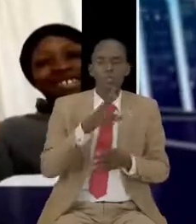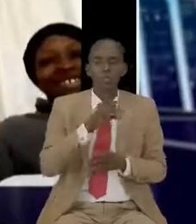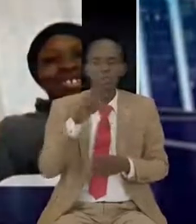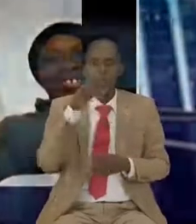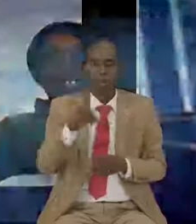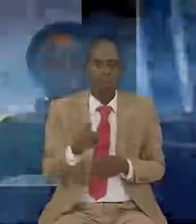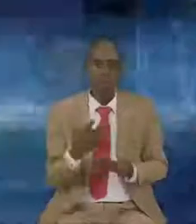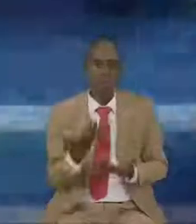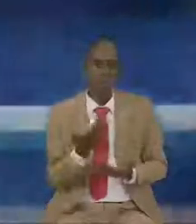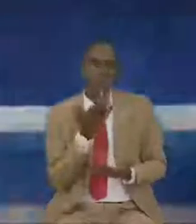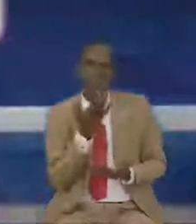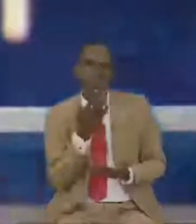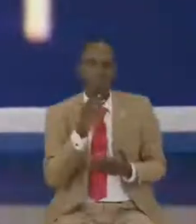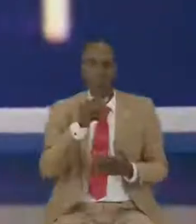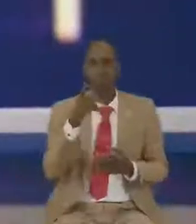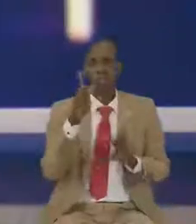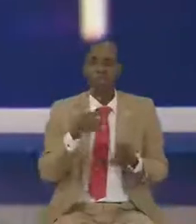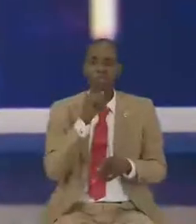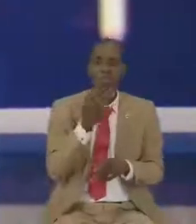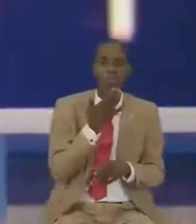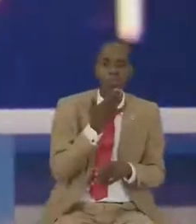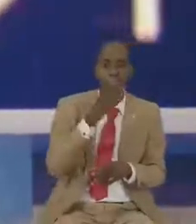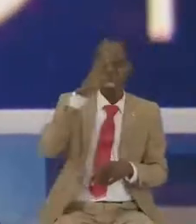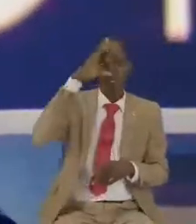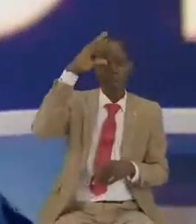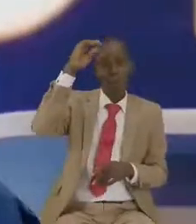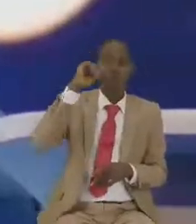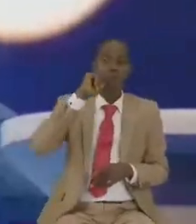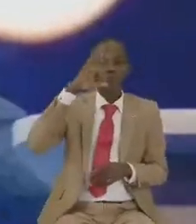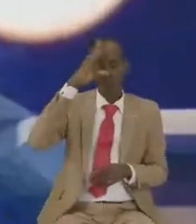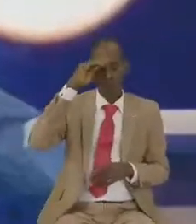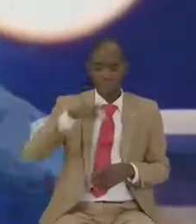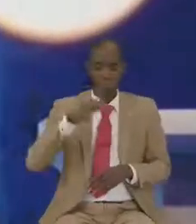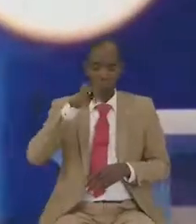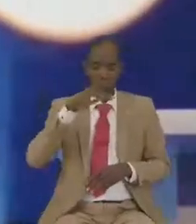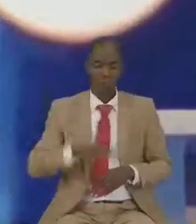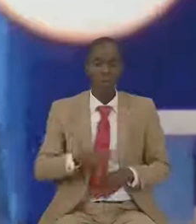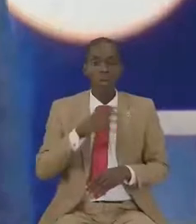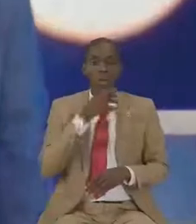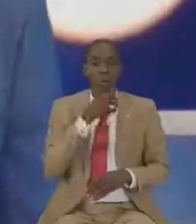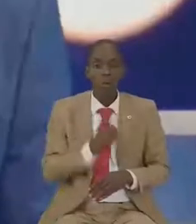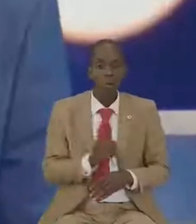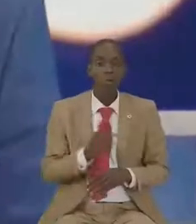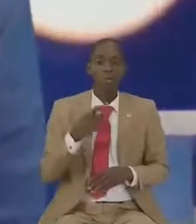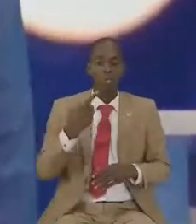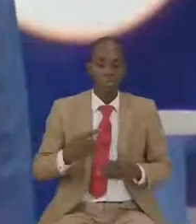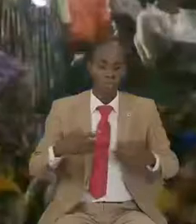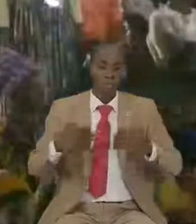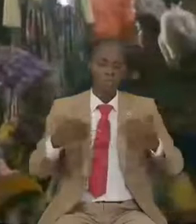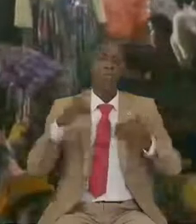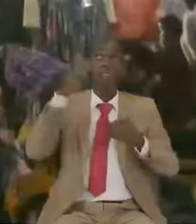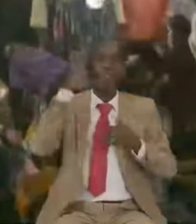universelle qu'il a apportée, il n'y a pas de discrimination, il n'y a pas de partialité. Pour l'homme, la